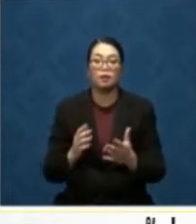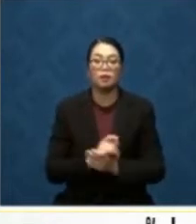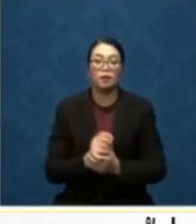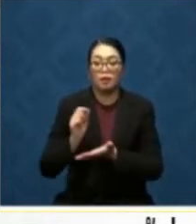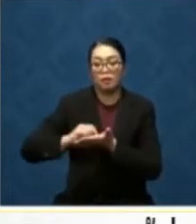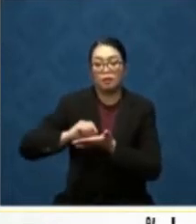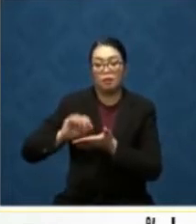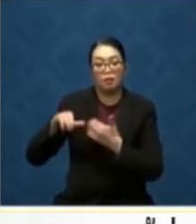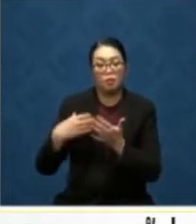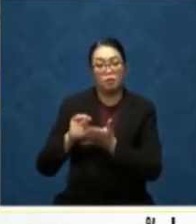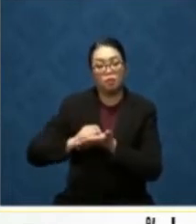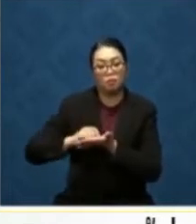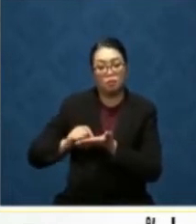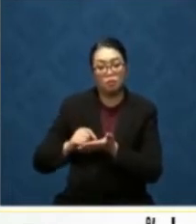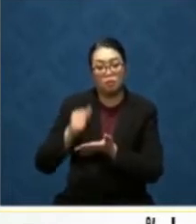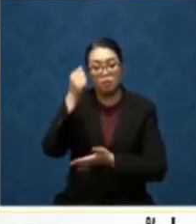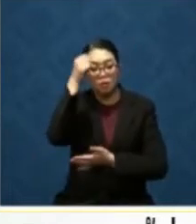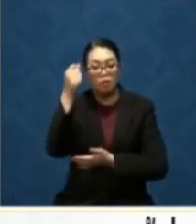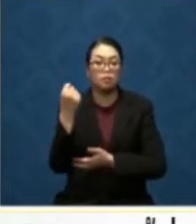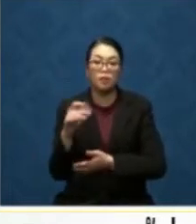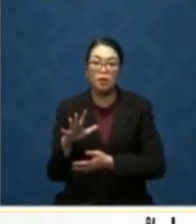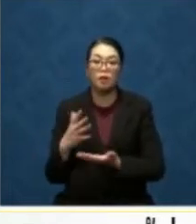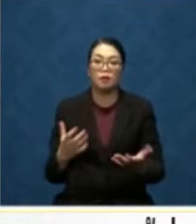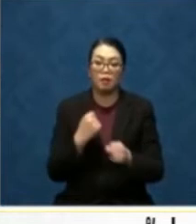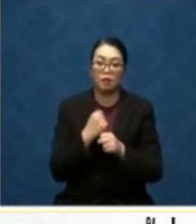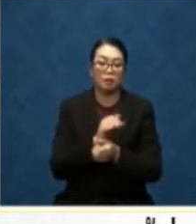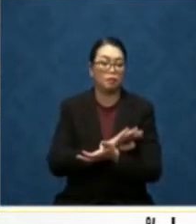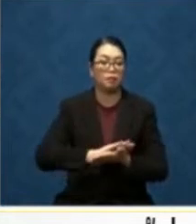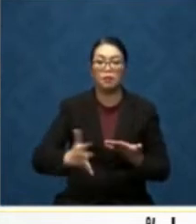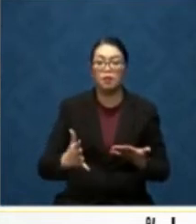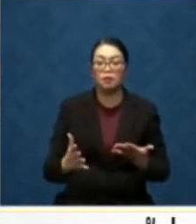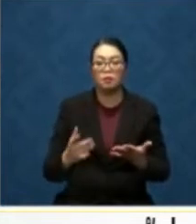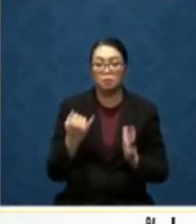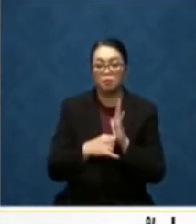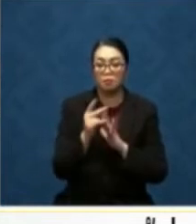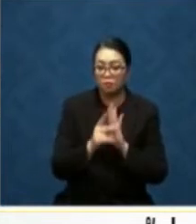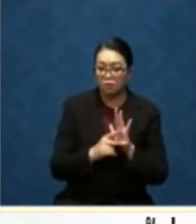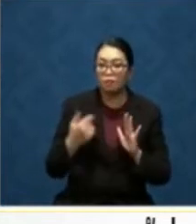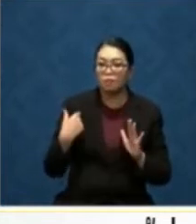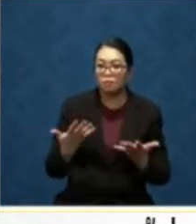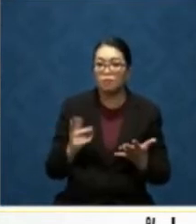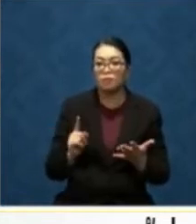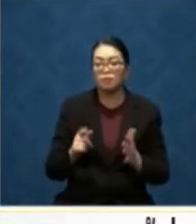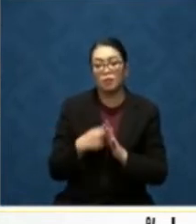าเราจะเขียนให้ทกอย่างเกิดข้นภายใ 15 วันแลวถาทำไมเสร็มผลกฎหมายนะครั